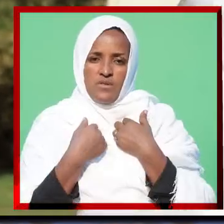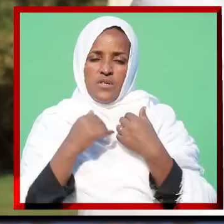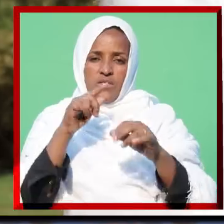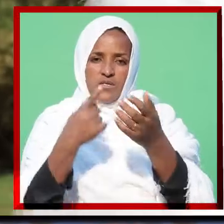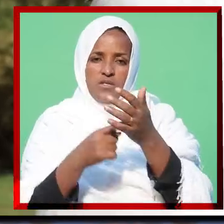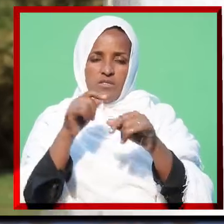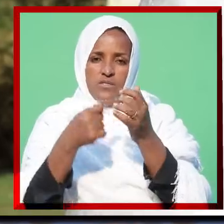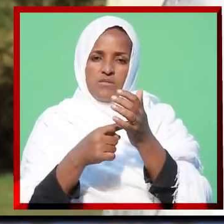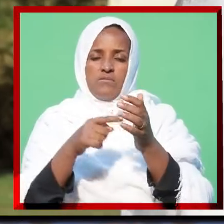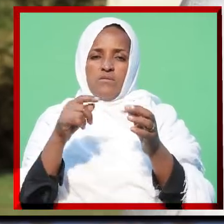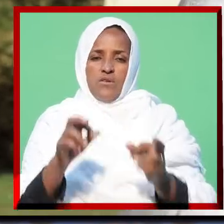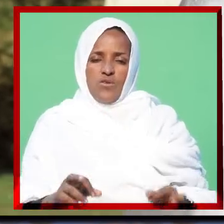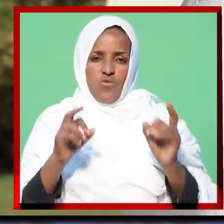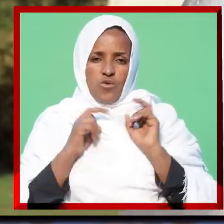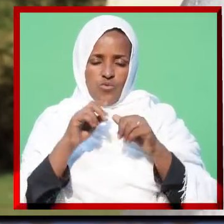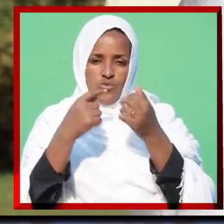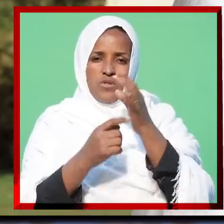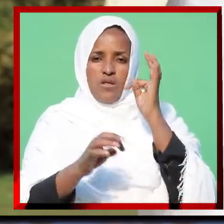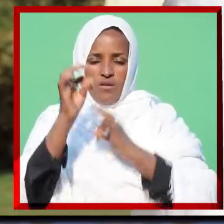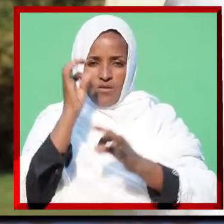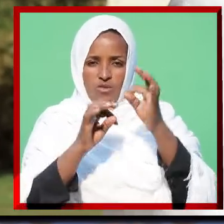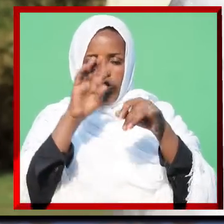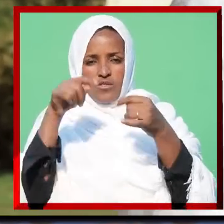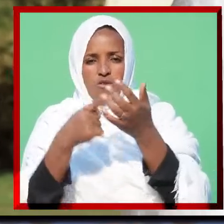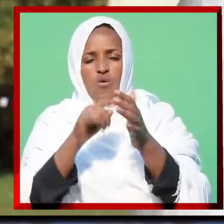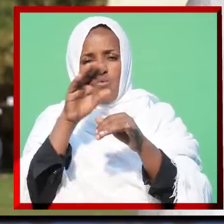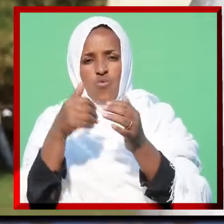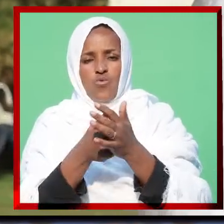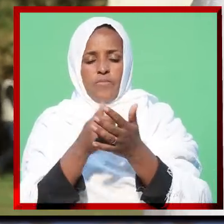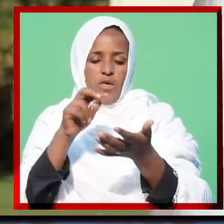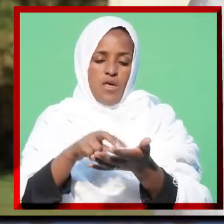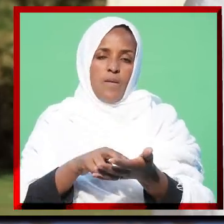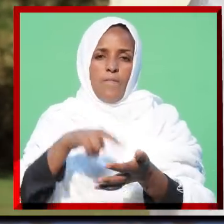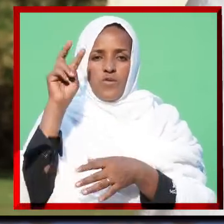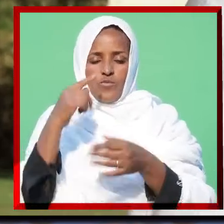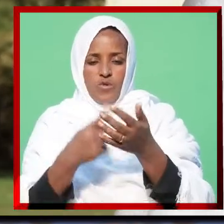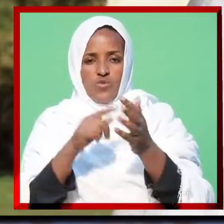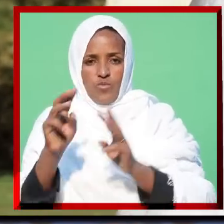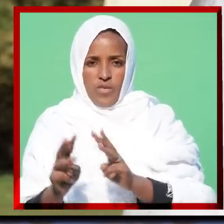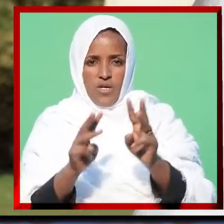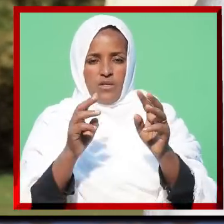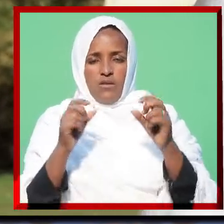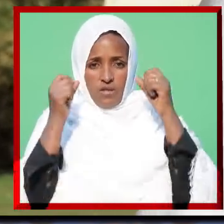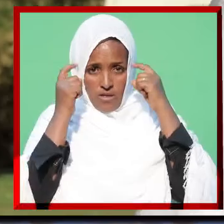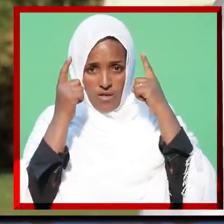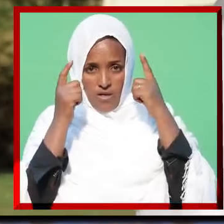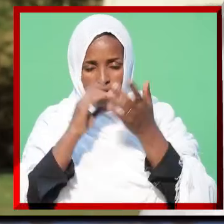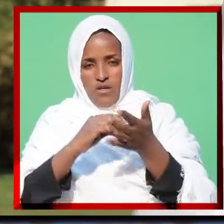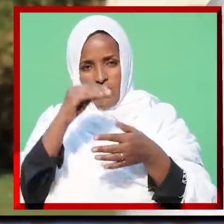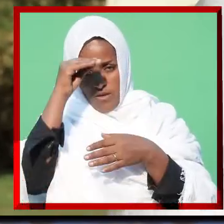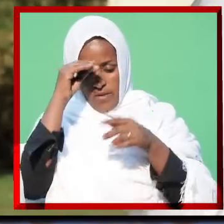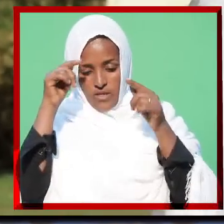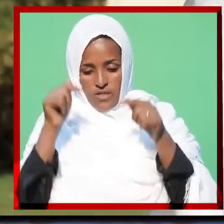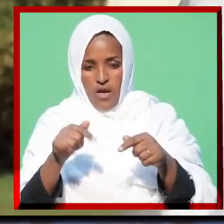አለበት። ስለዚህ ስለ ገድለውቱ ስለ ድርሳናቱ ስለ ሁሉም የሚያነሷቸው በዚሁ መንገድ